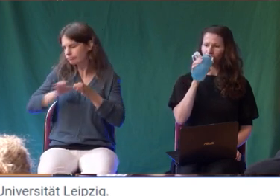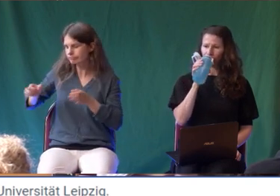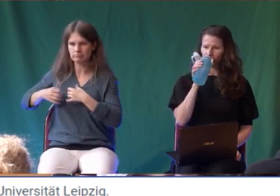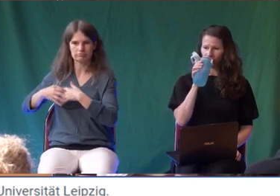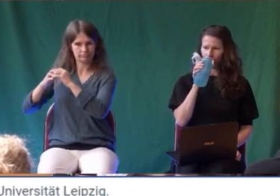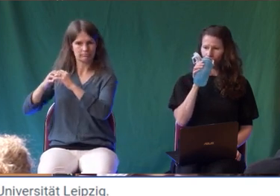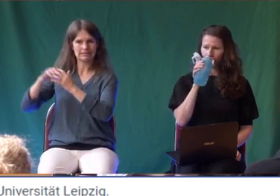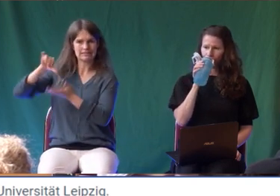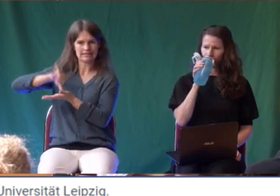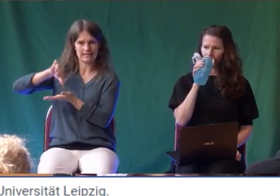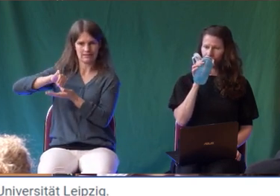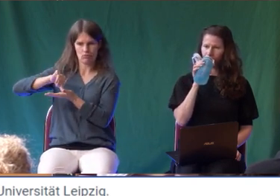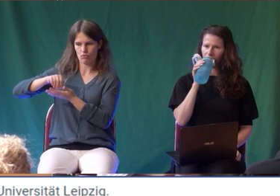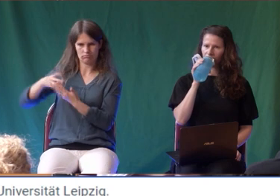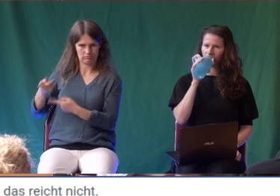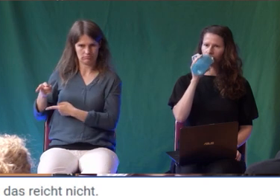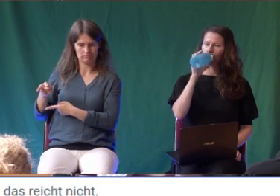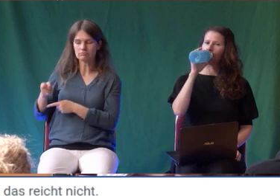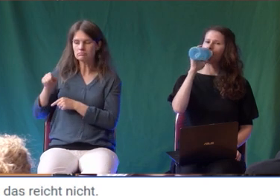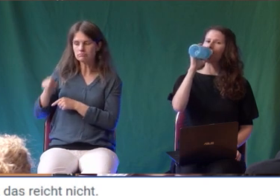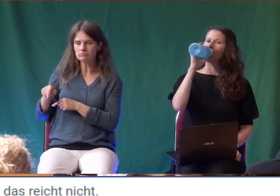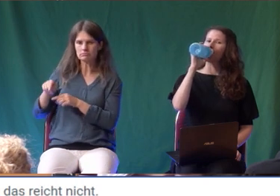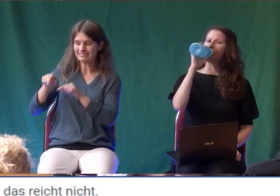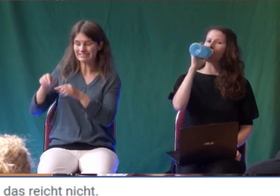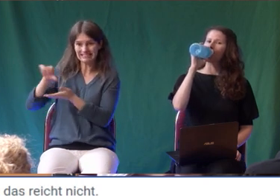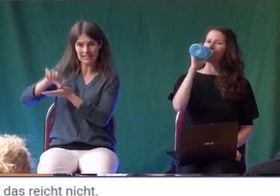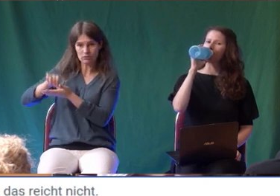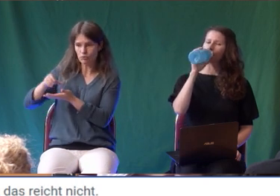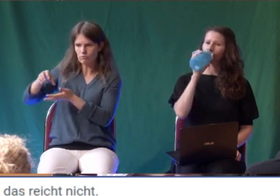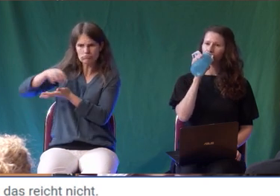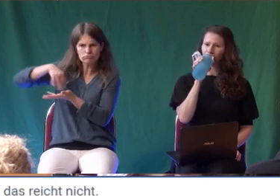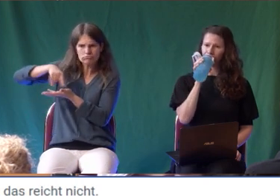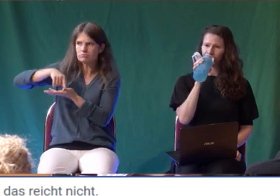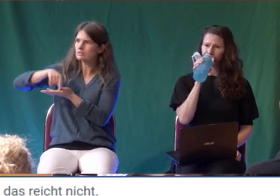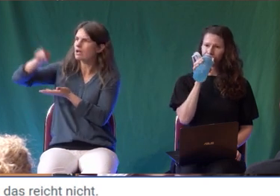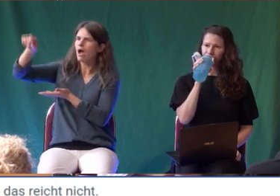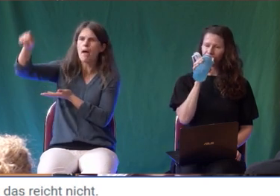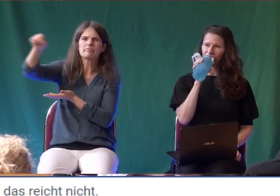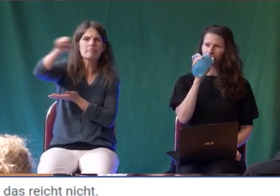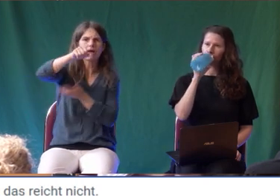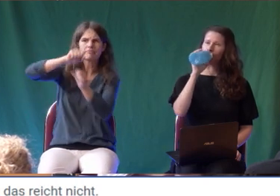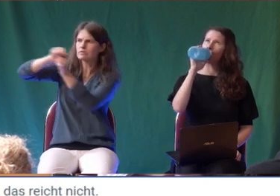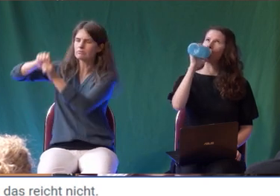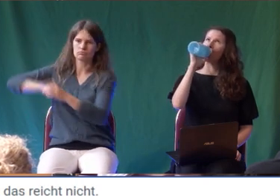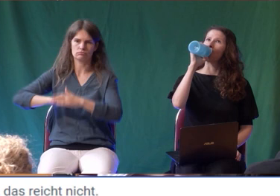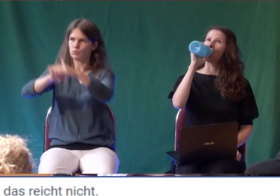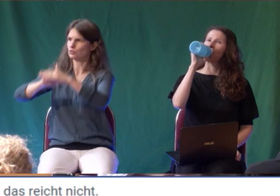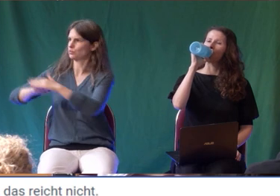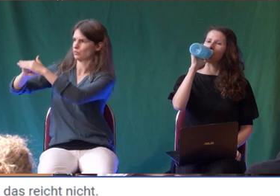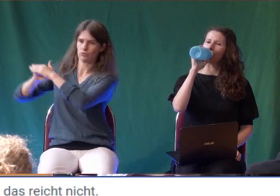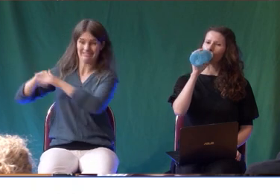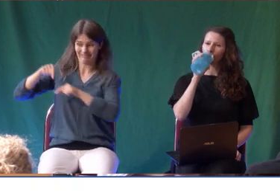die verschiedenen Ämter unterstützen das heißt Kompetenzzentrum